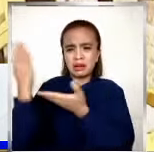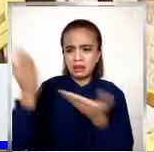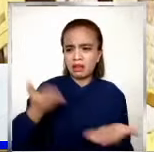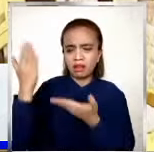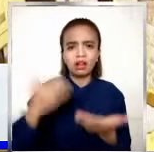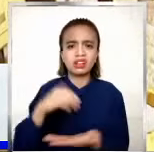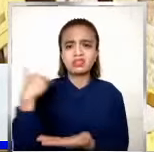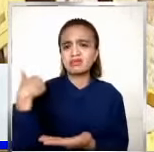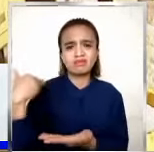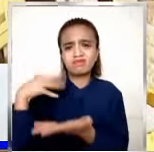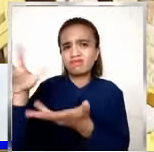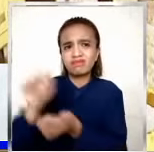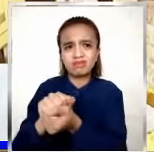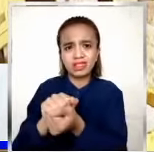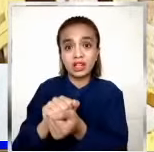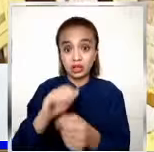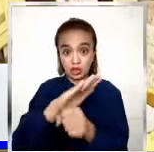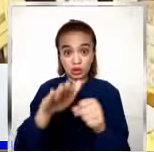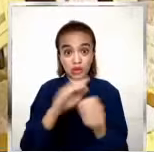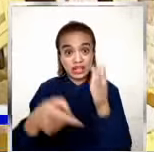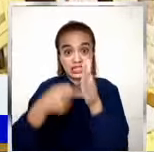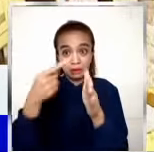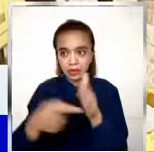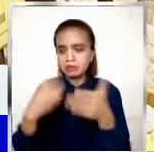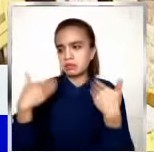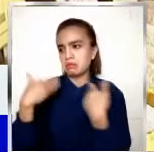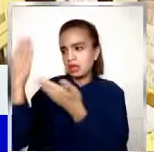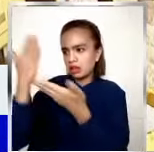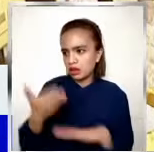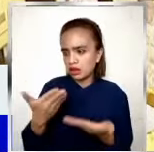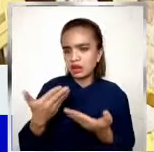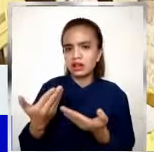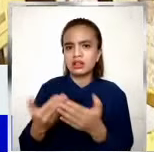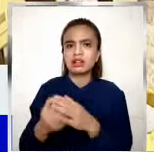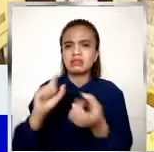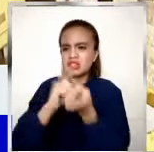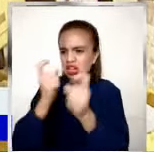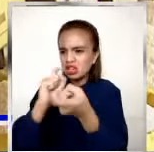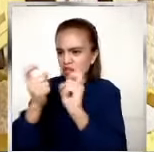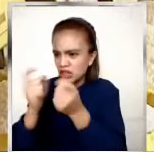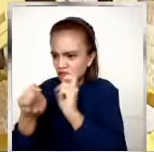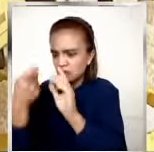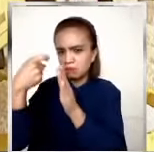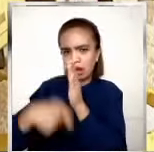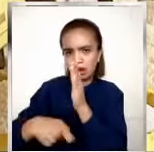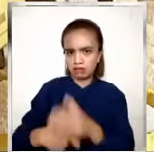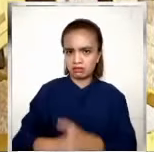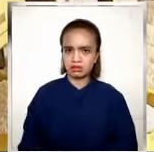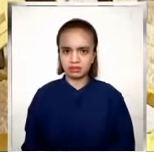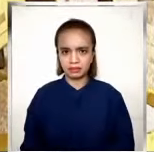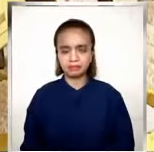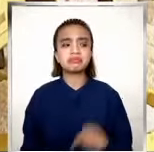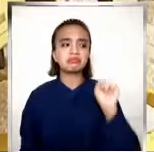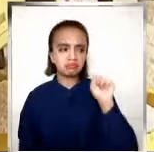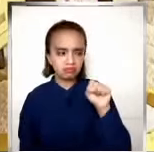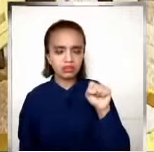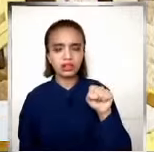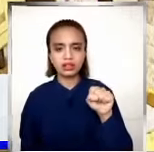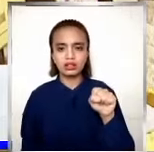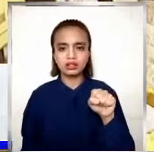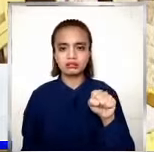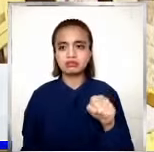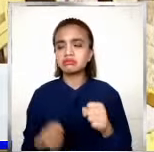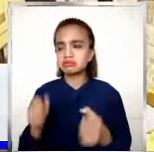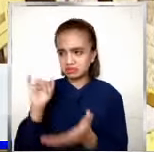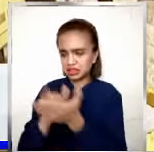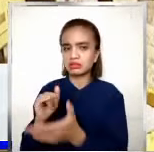Yung local, ma'am, minsan kasi may darating. Nagbabago yung presyo, ma'am eh. May pagbabago yung presyo niya eh. Tsaka yun, ma'am. Palagay ko,